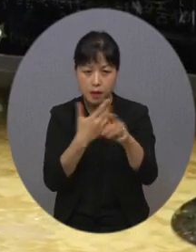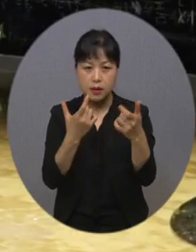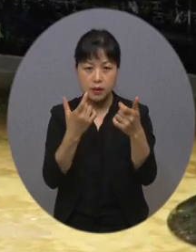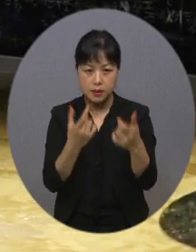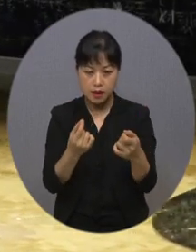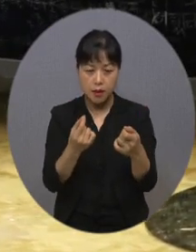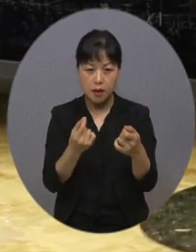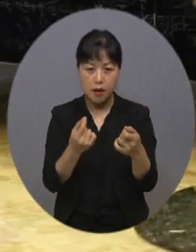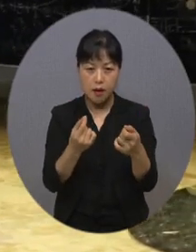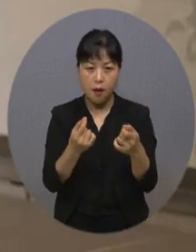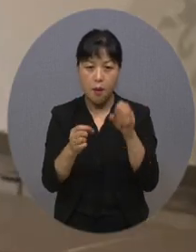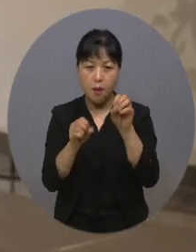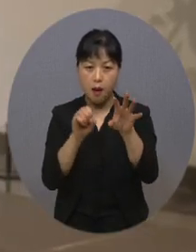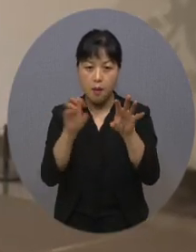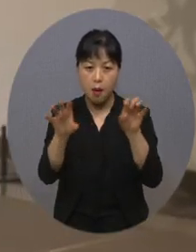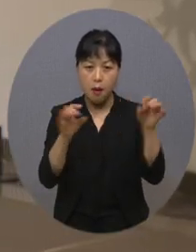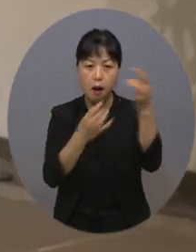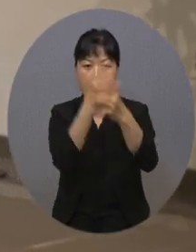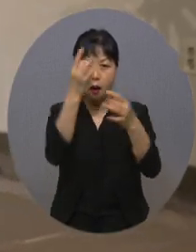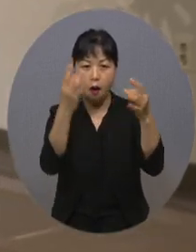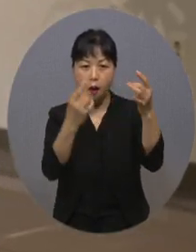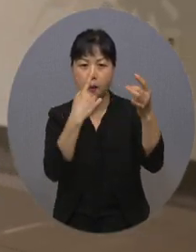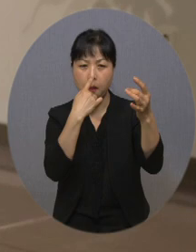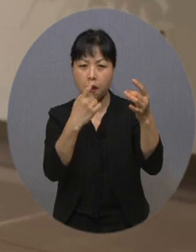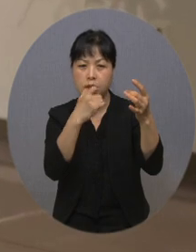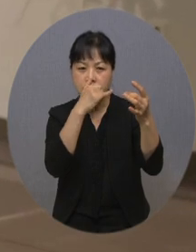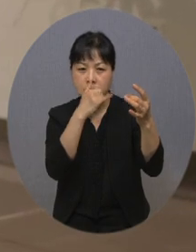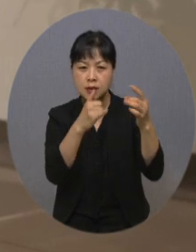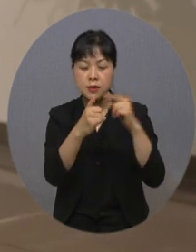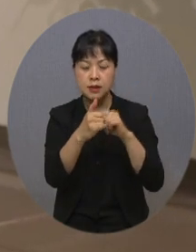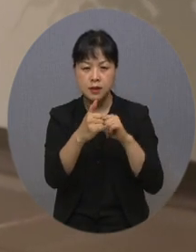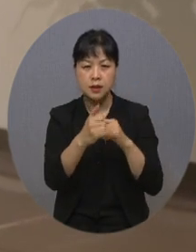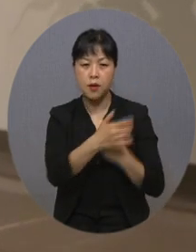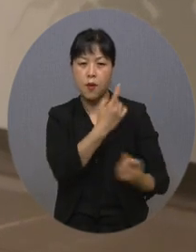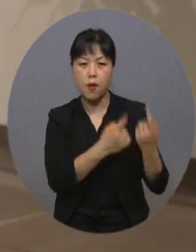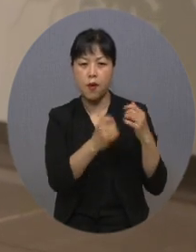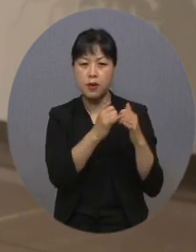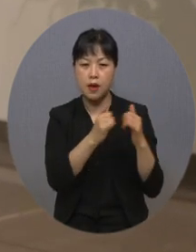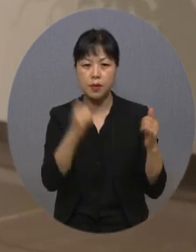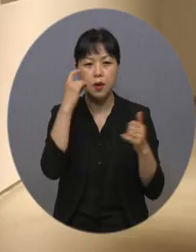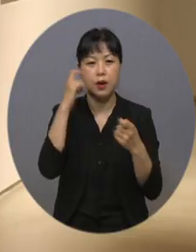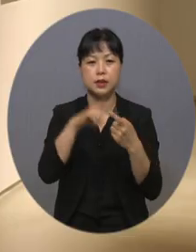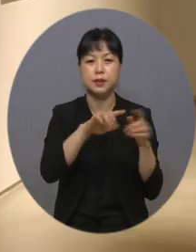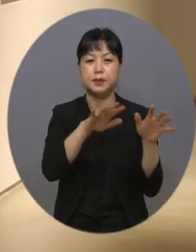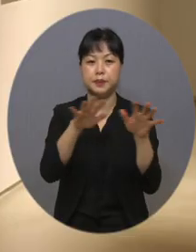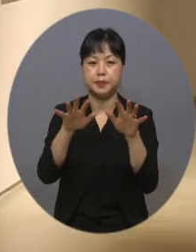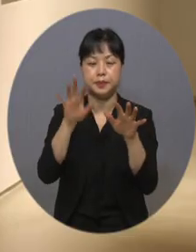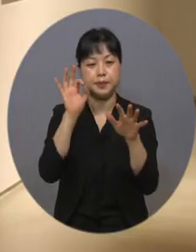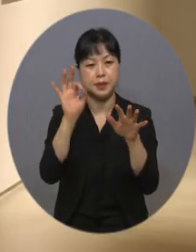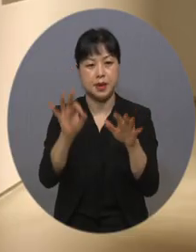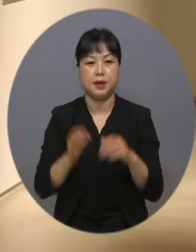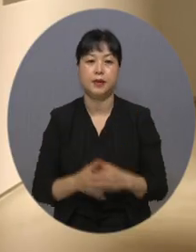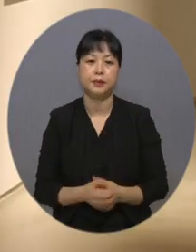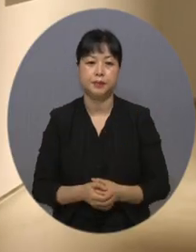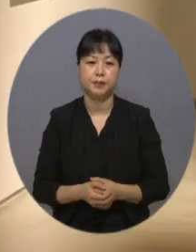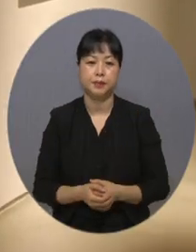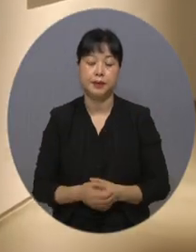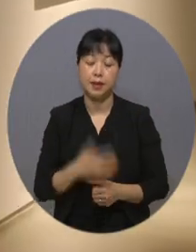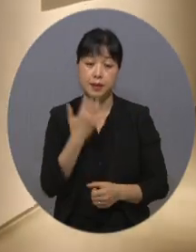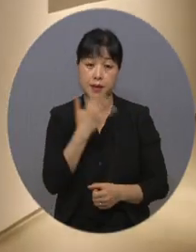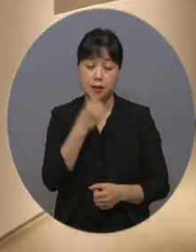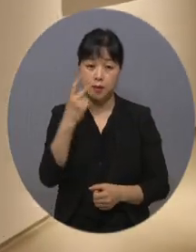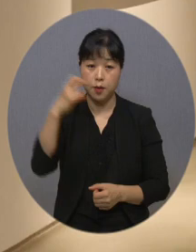표현해 내 판타지적 모습이 담겨져 관람객들의 시선을 사로잡고 있습니다 과감한 사체와